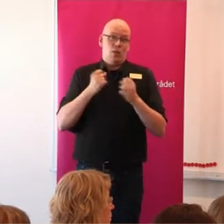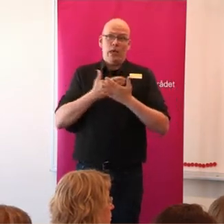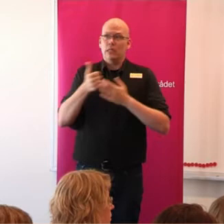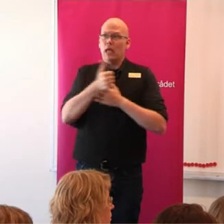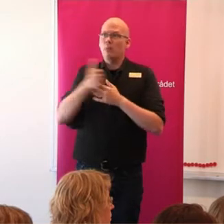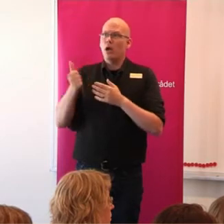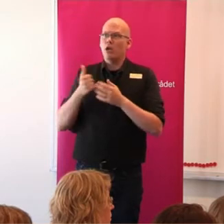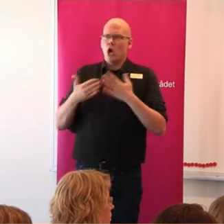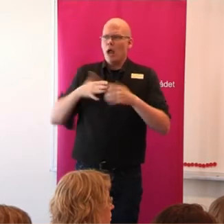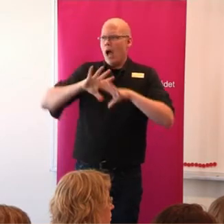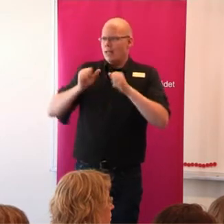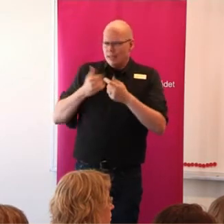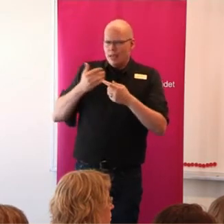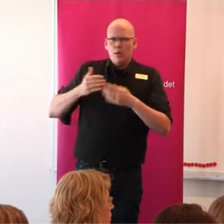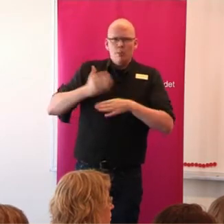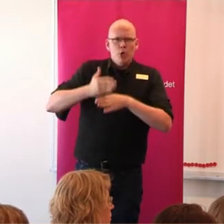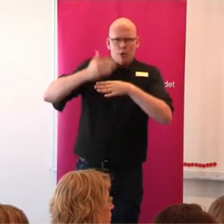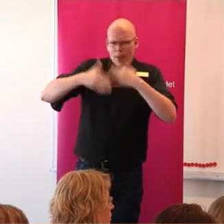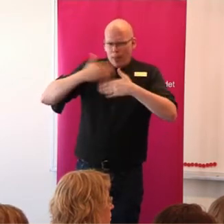vi.